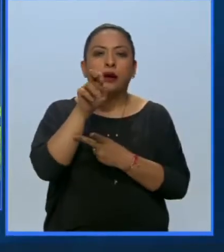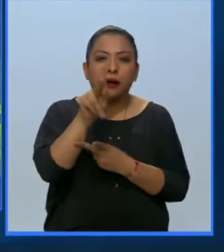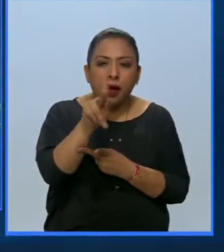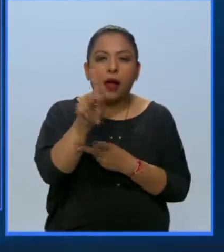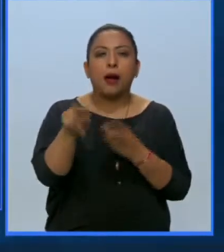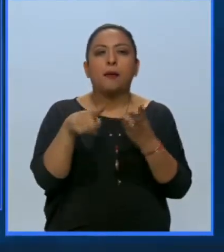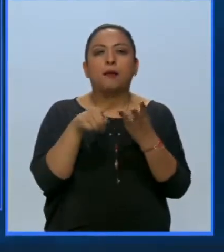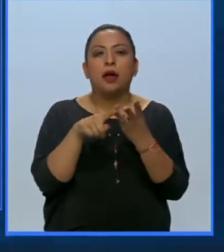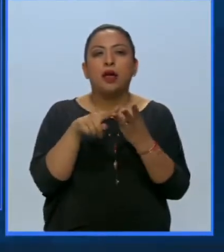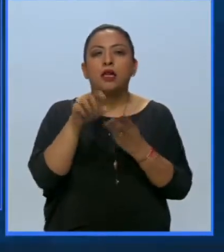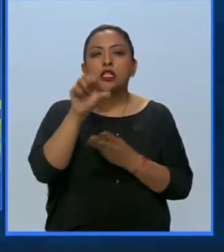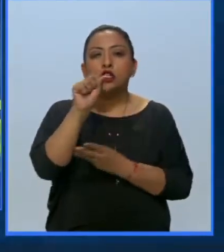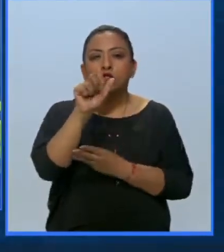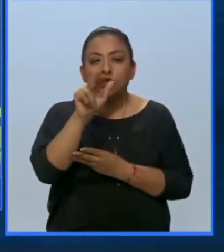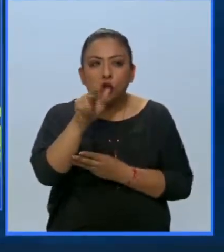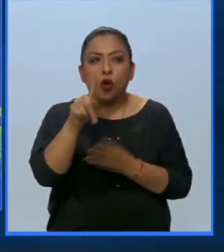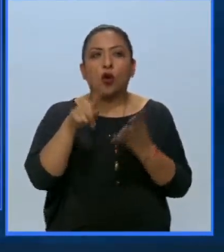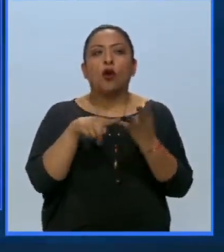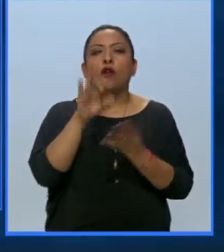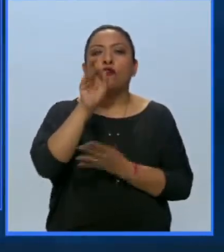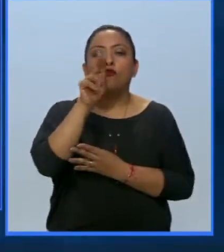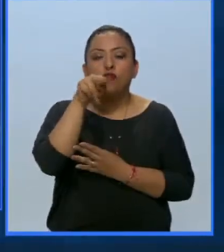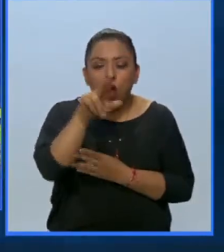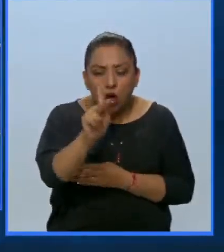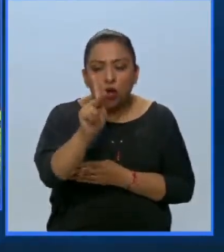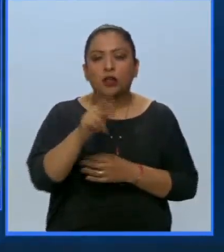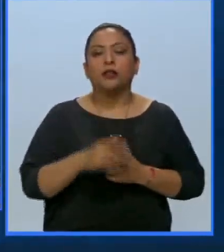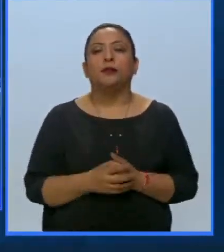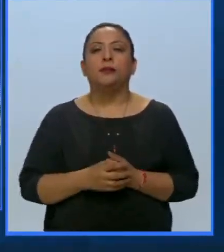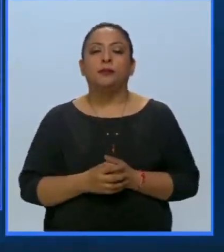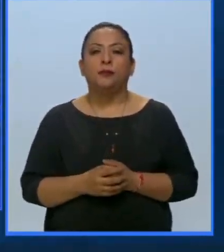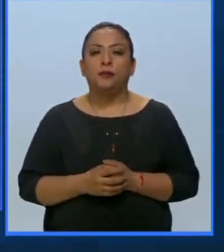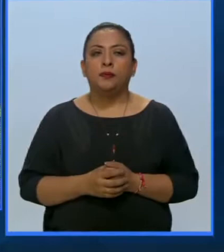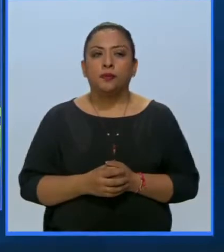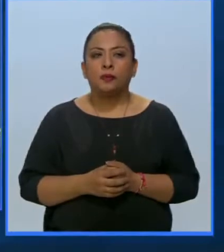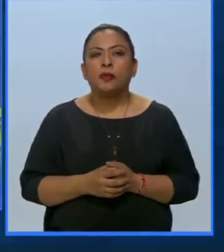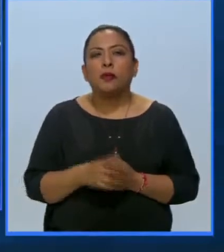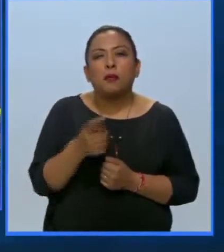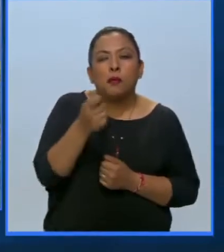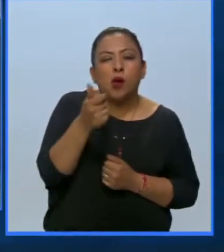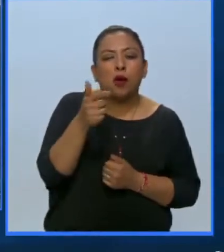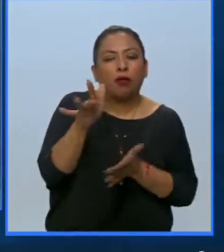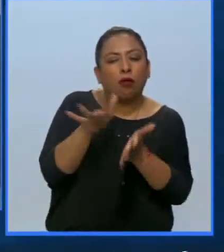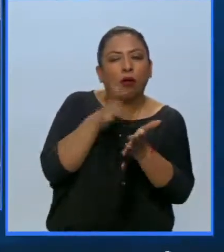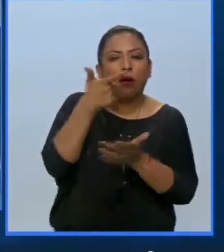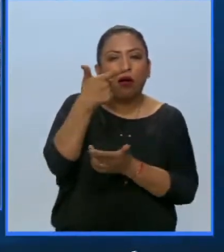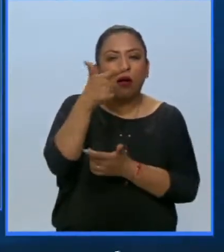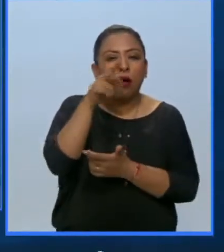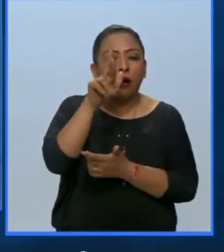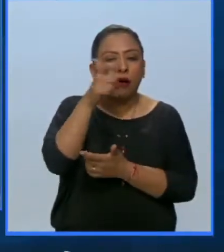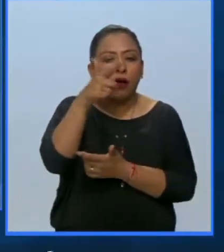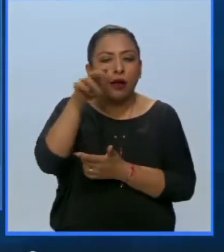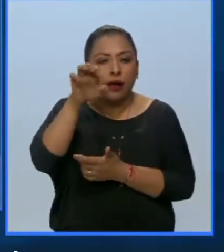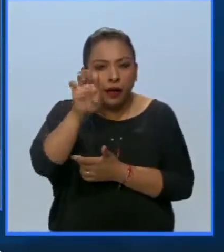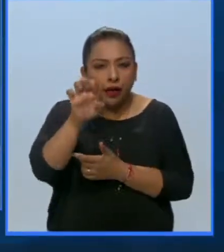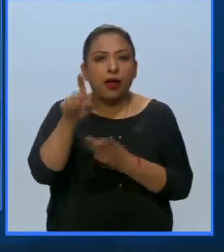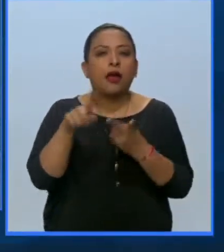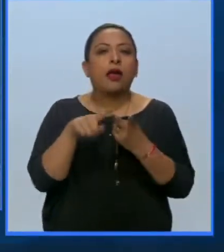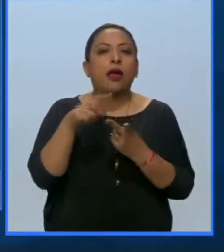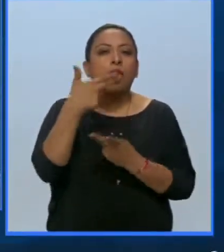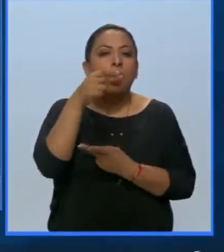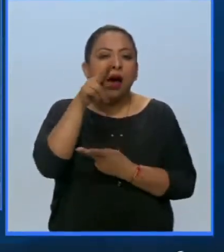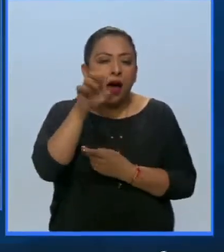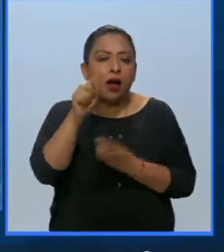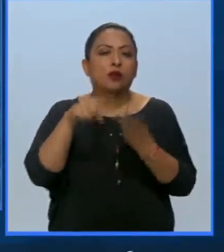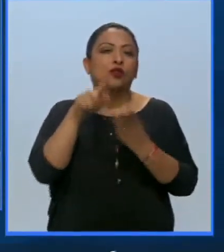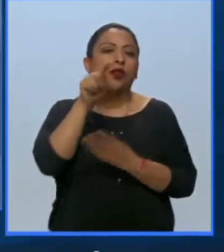de soul, de funk, un peu de reggae, un peu de house, techno, musique